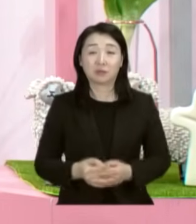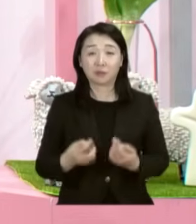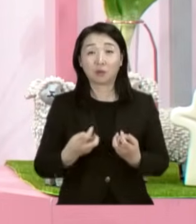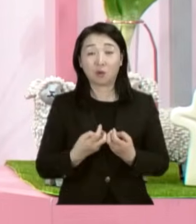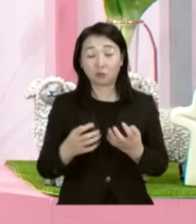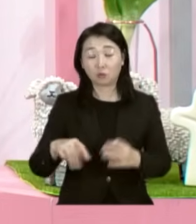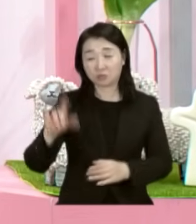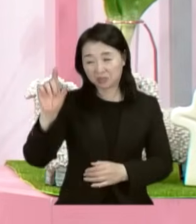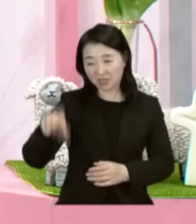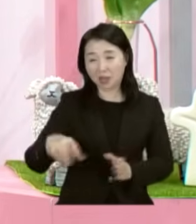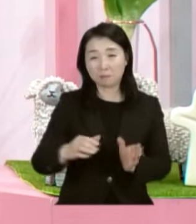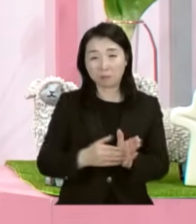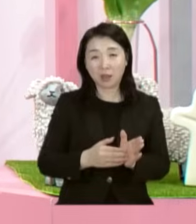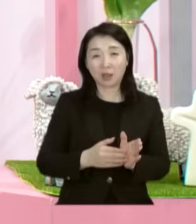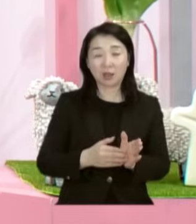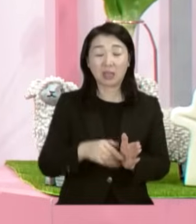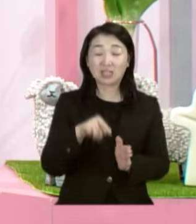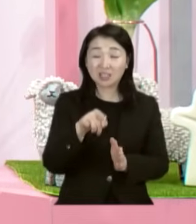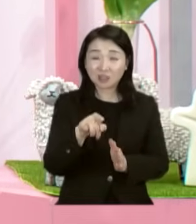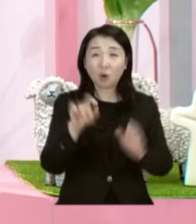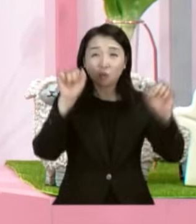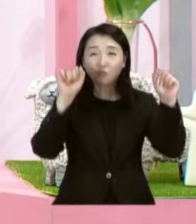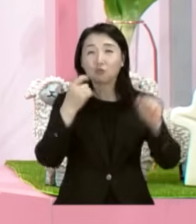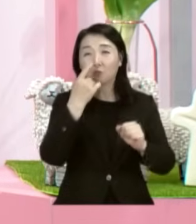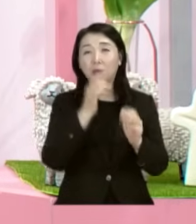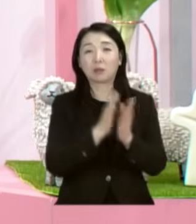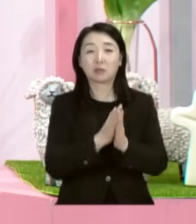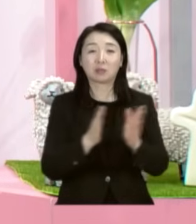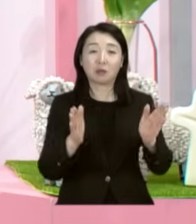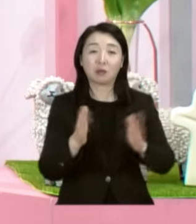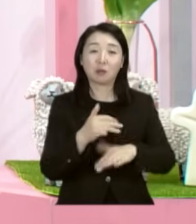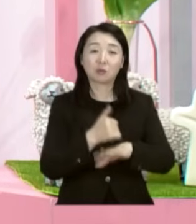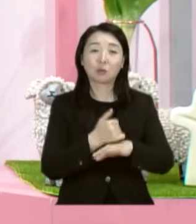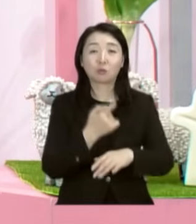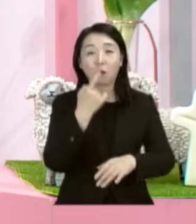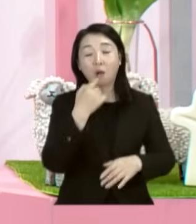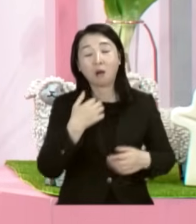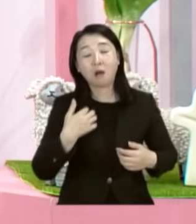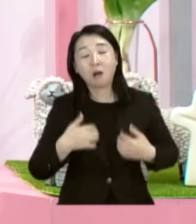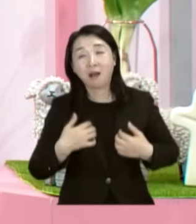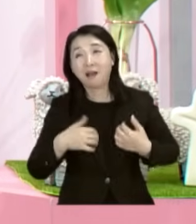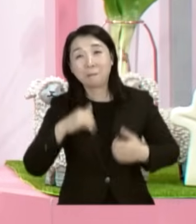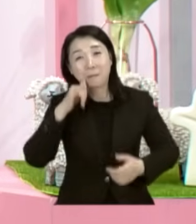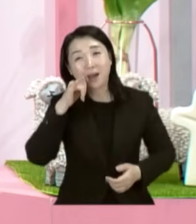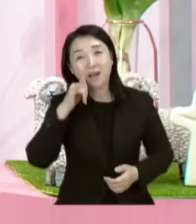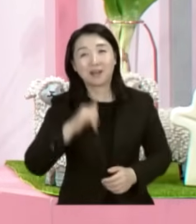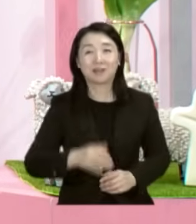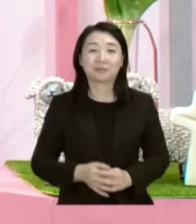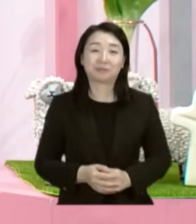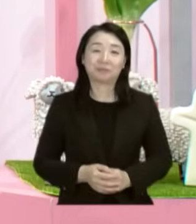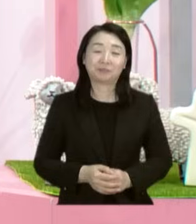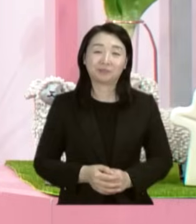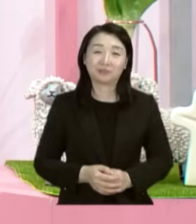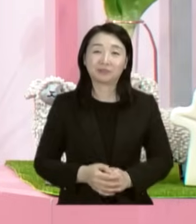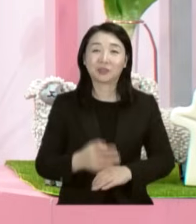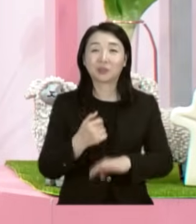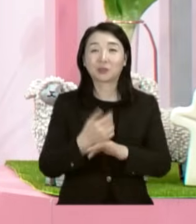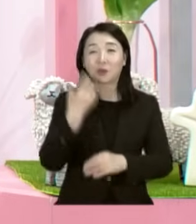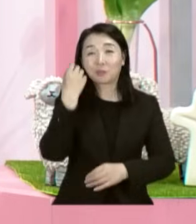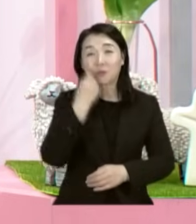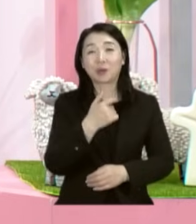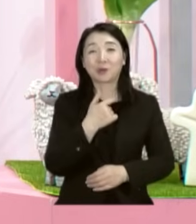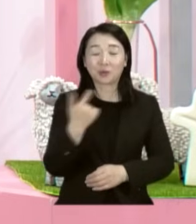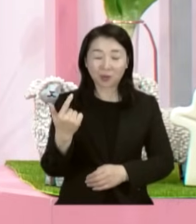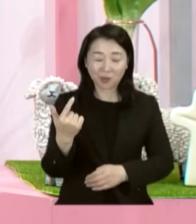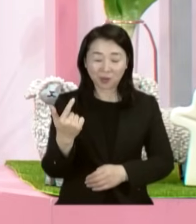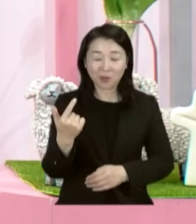어쩔 수 없이 끊었기 때문에 주지수 시작하게 됐는데 어 하다 보니까 너무 재밌더라고요 예 그래서 그렇게 매력에 빠지게